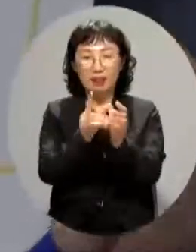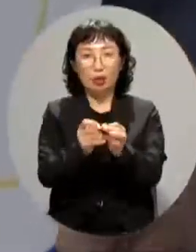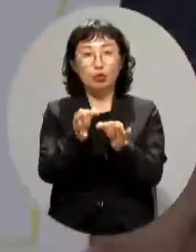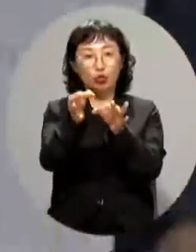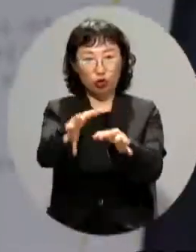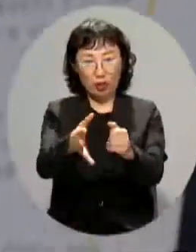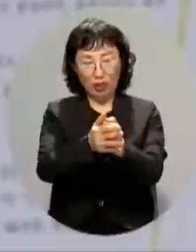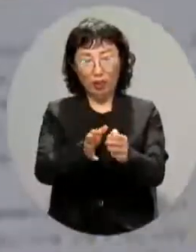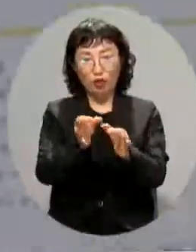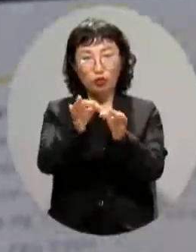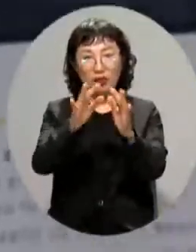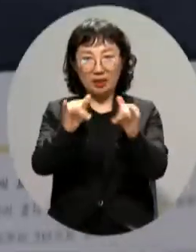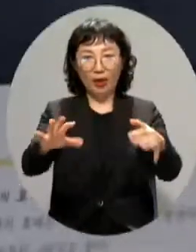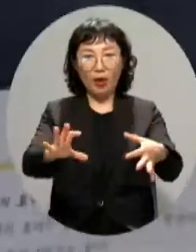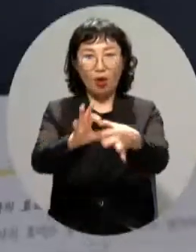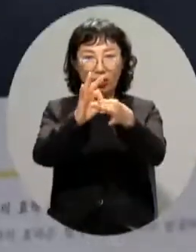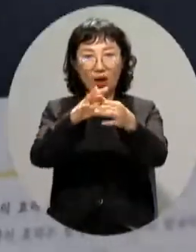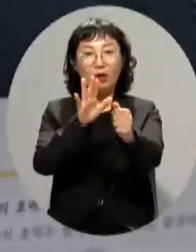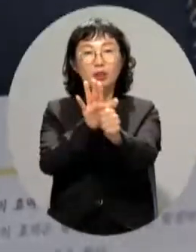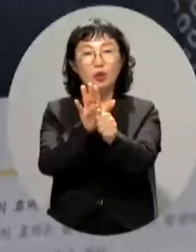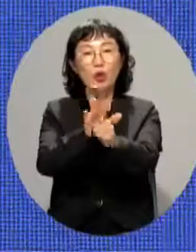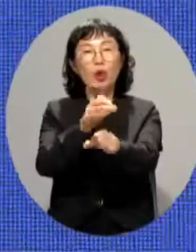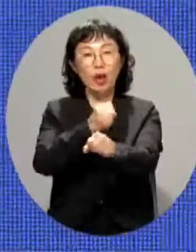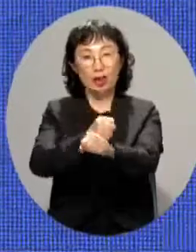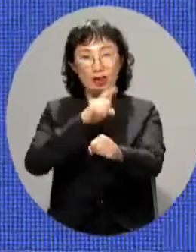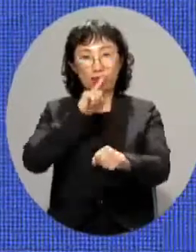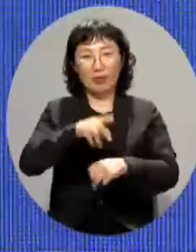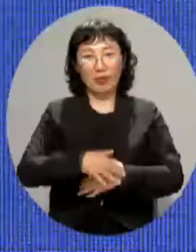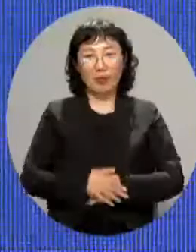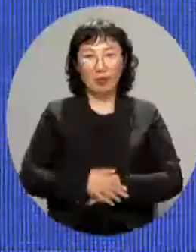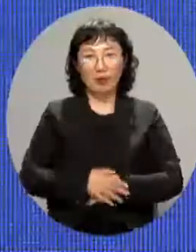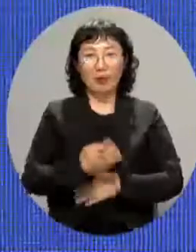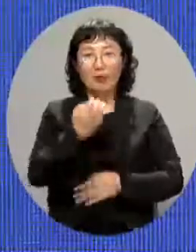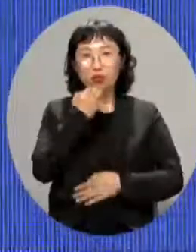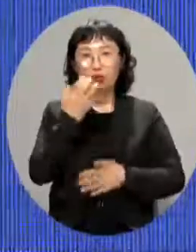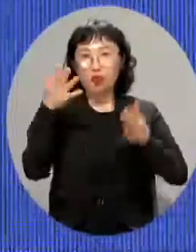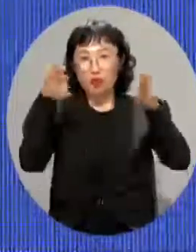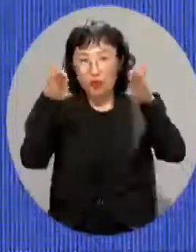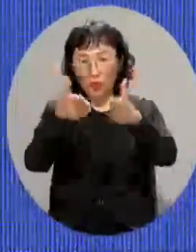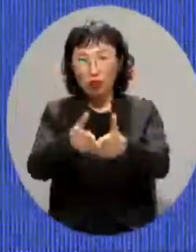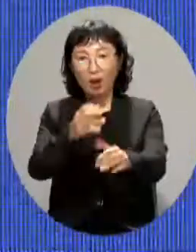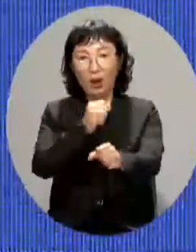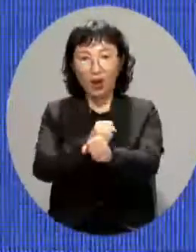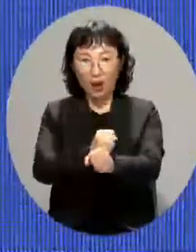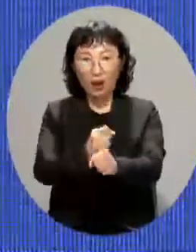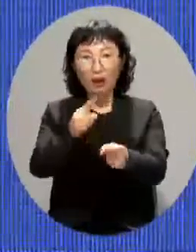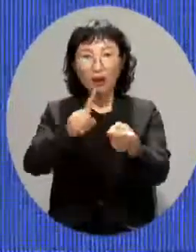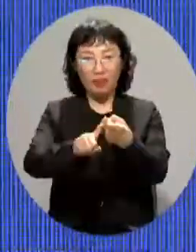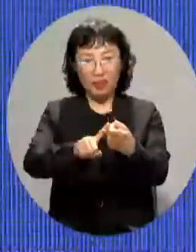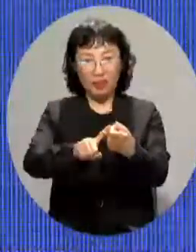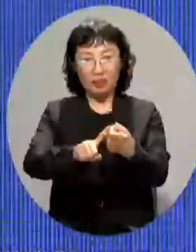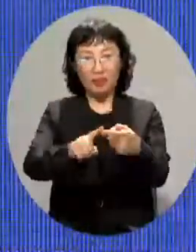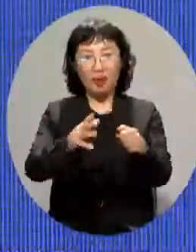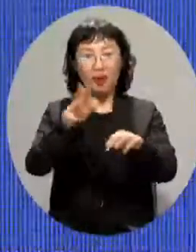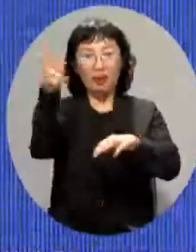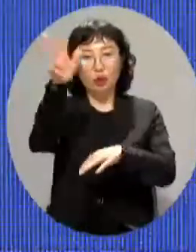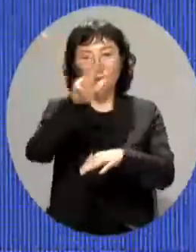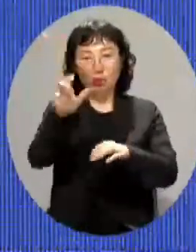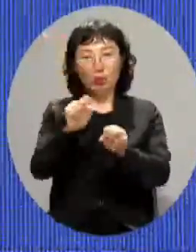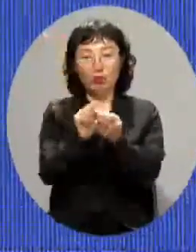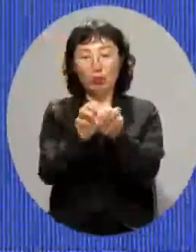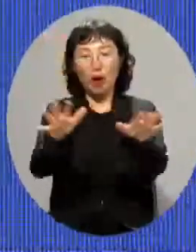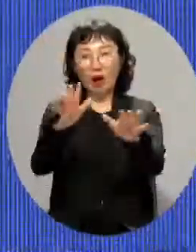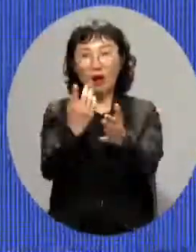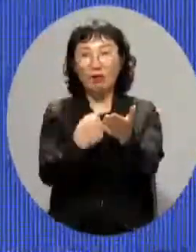투자자와 연결하는 등 지원하겠다는 겁니다. 수도권에 집중된 스타트업 창업 열풍을 전국적으로